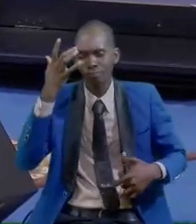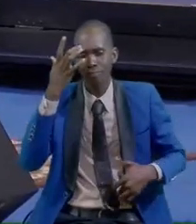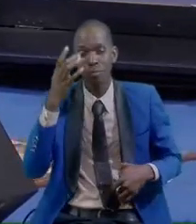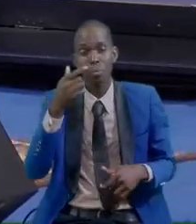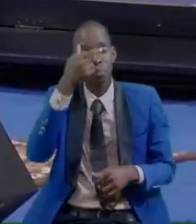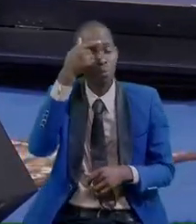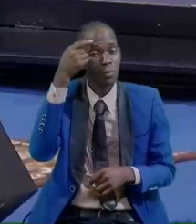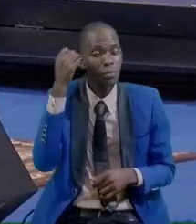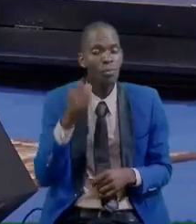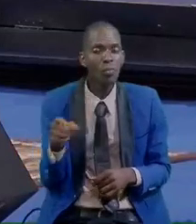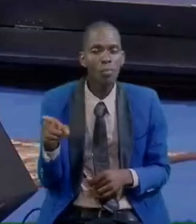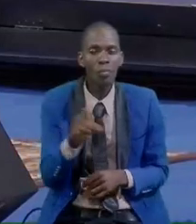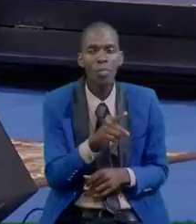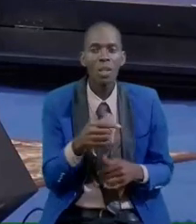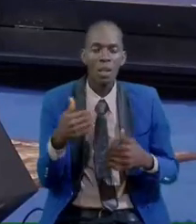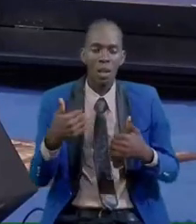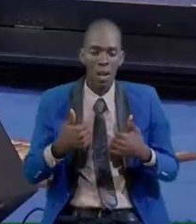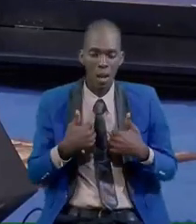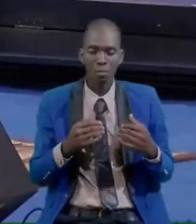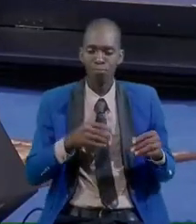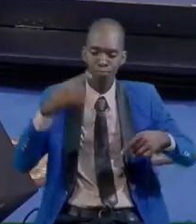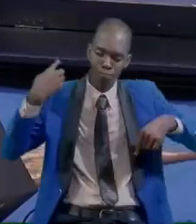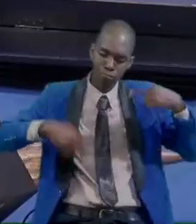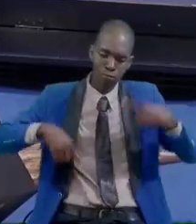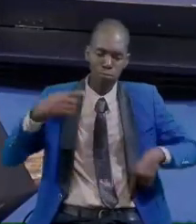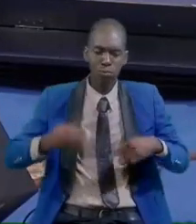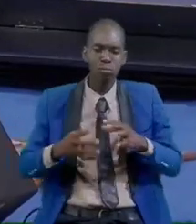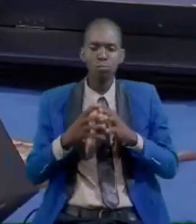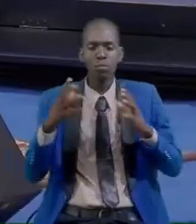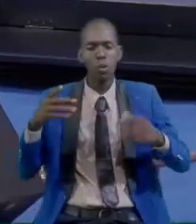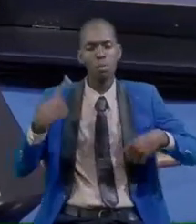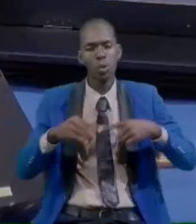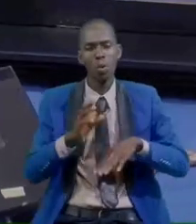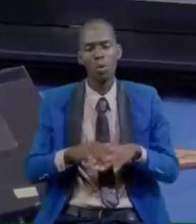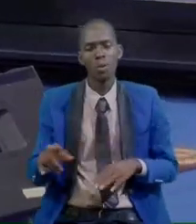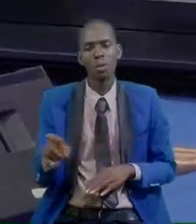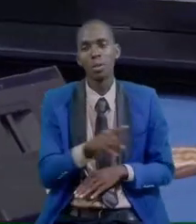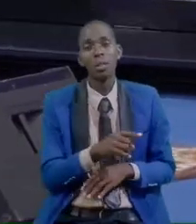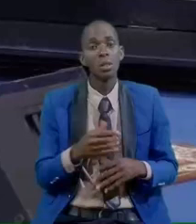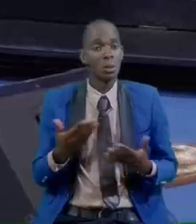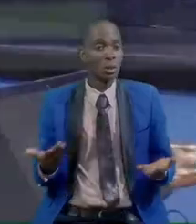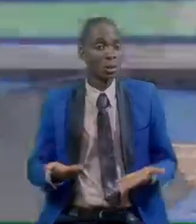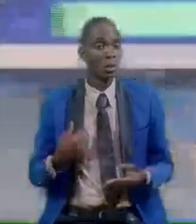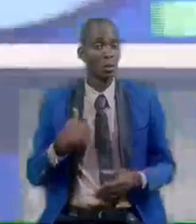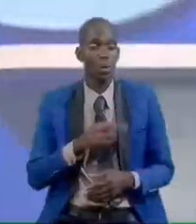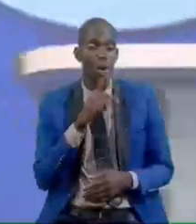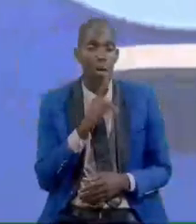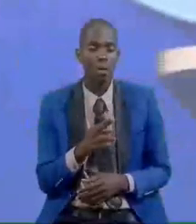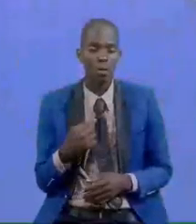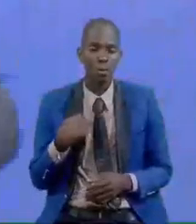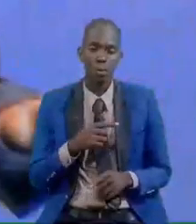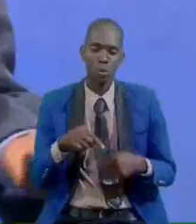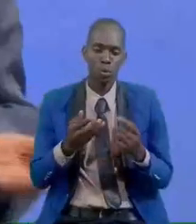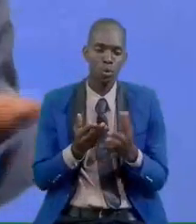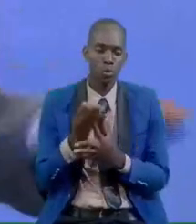maladie. Parce qu'on leur avait donc chargé plusieurs coups. Vous voyez, nous sommes là, on parcourt